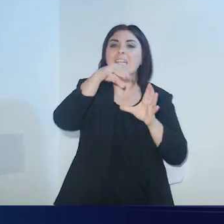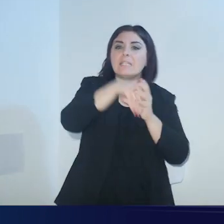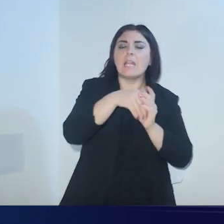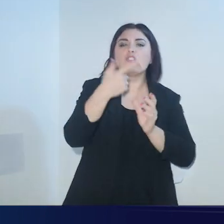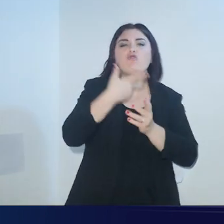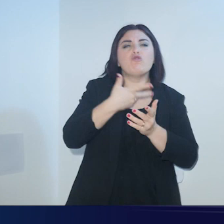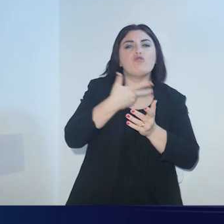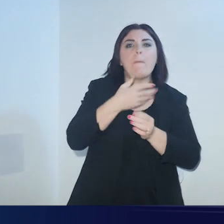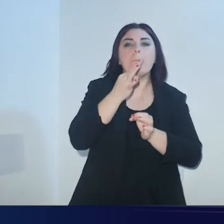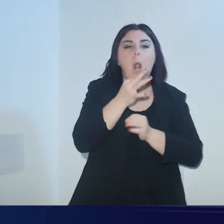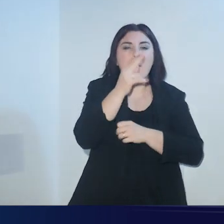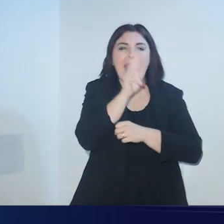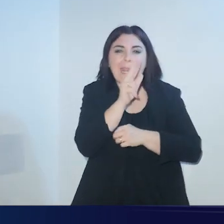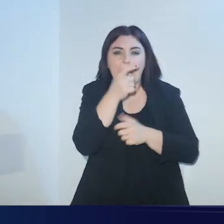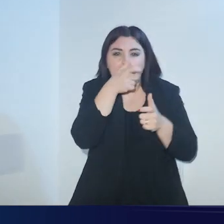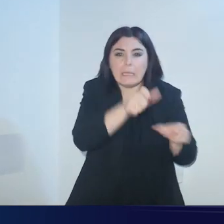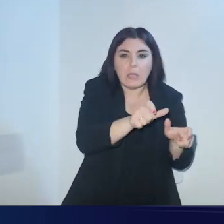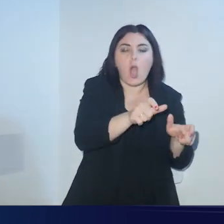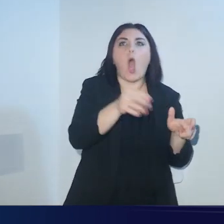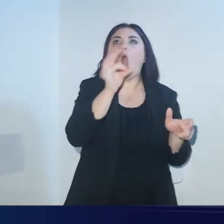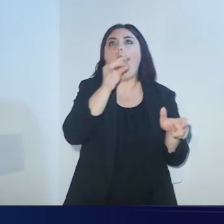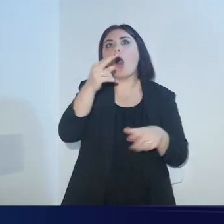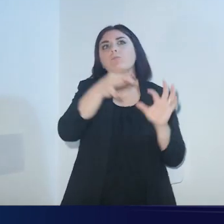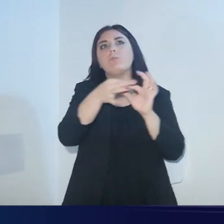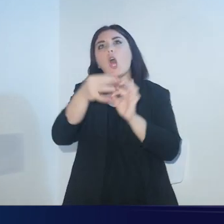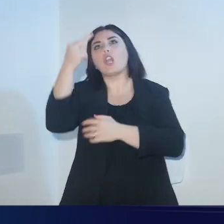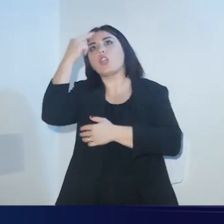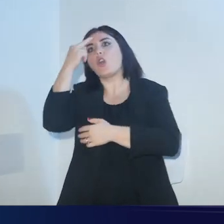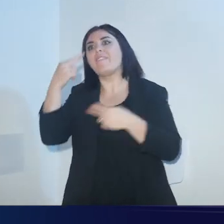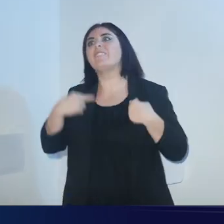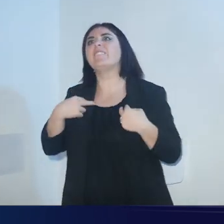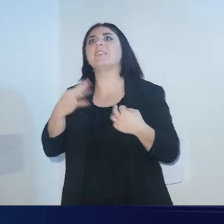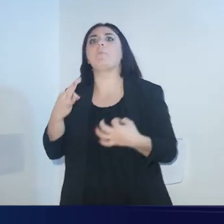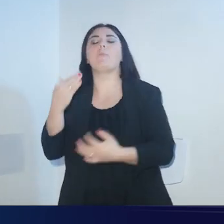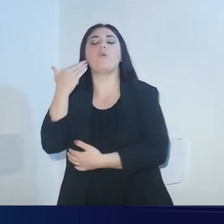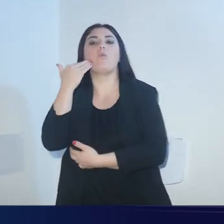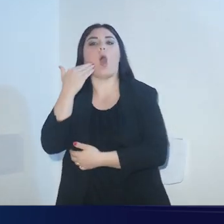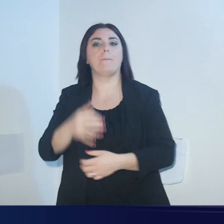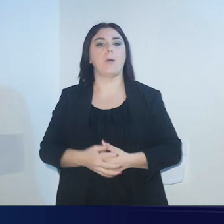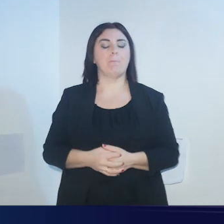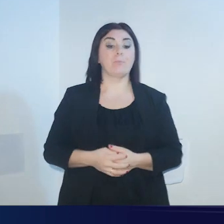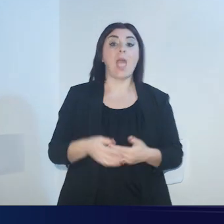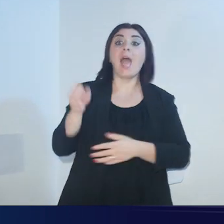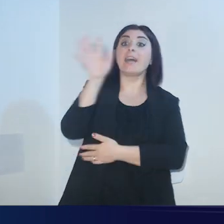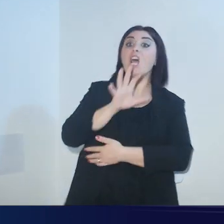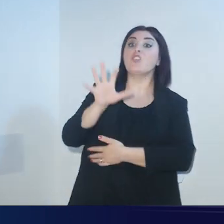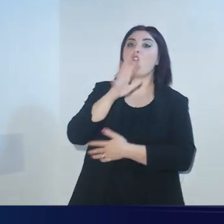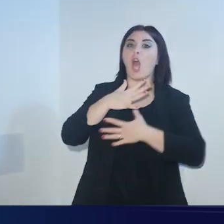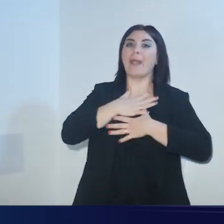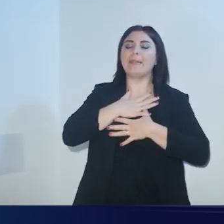manufatto ligneo oppure un monile o qualcosa che ricordasse la vita dell'uomo. Nella nostra regione in